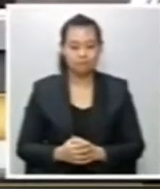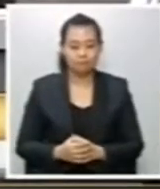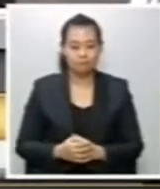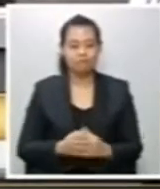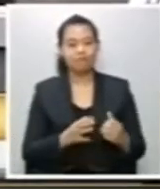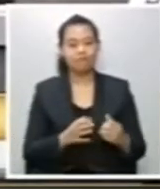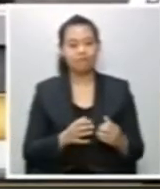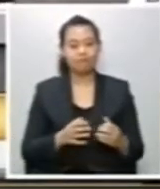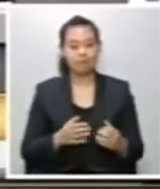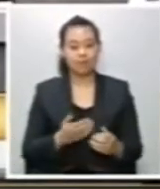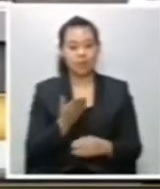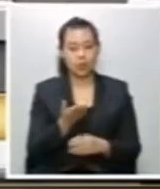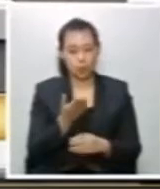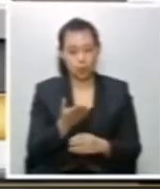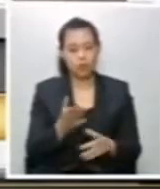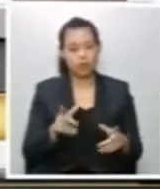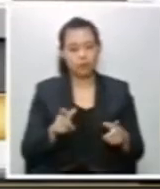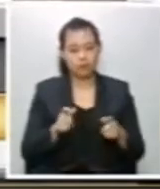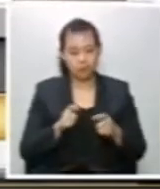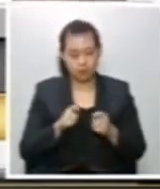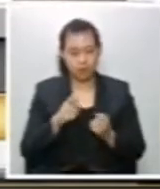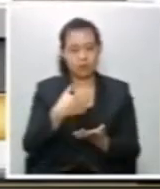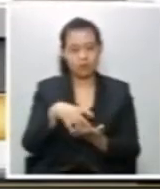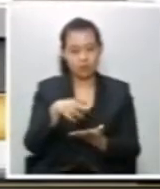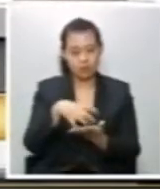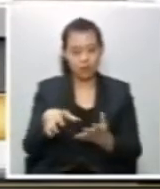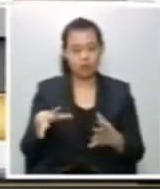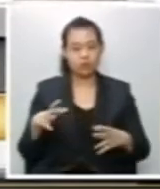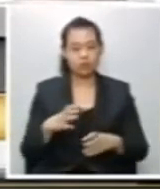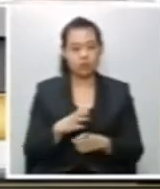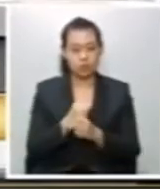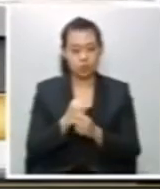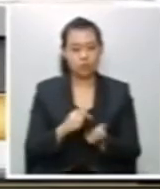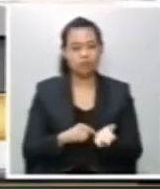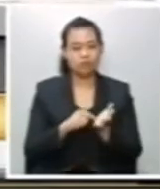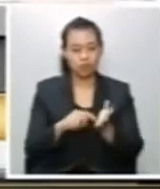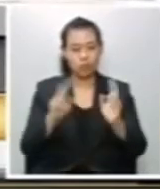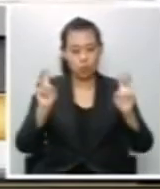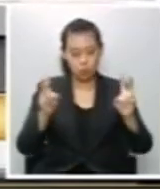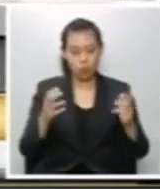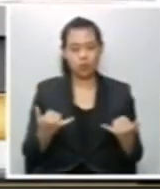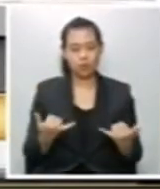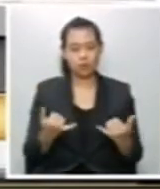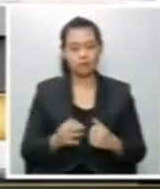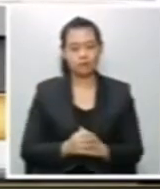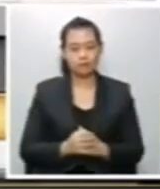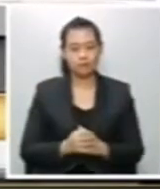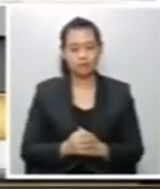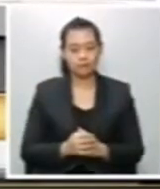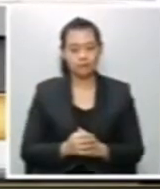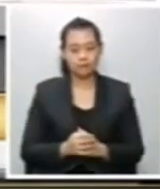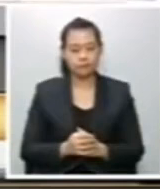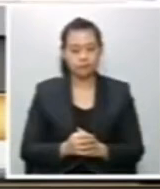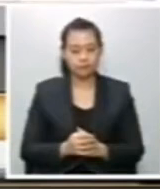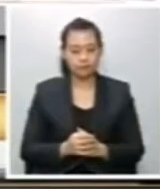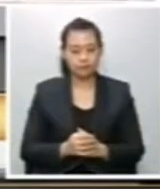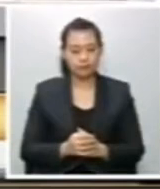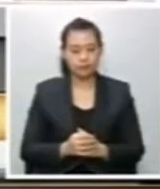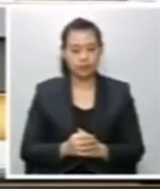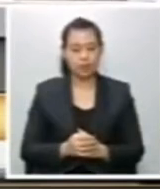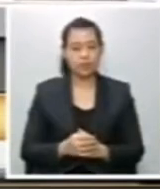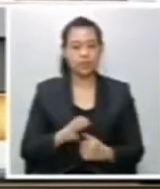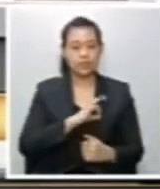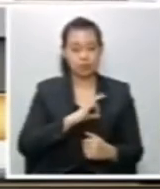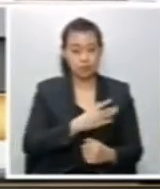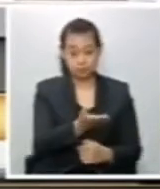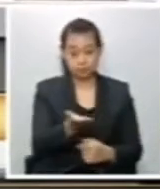กล่าวสรุปยติที่ผมได้นำเสนอต่อที่ประชุมแห่งนี้ท่านประธานที่เคารพครับจากการอภิปรายของเพื่อนสม